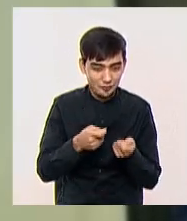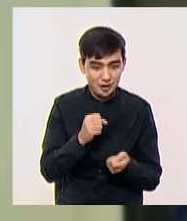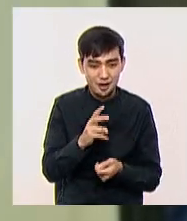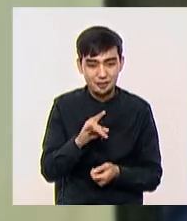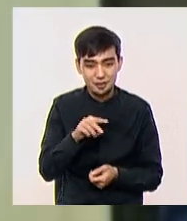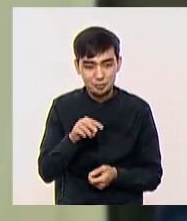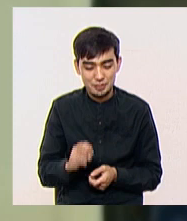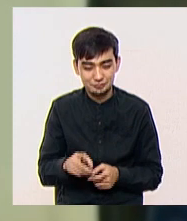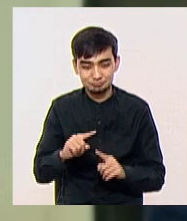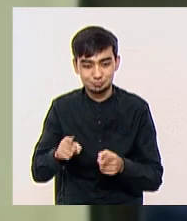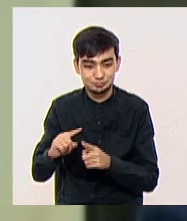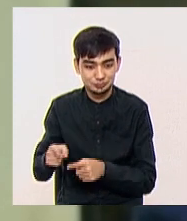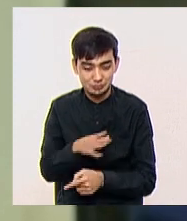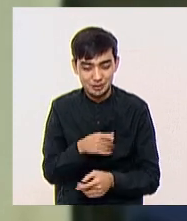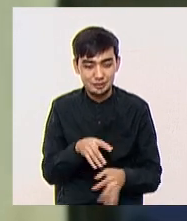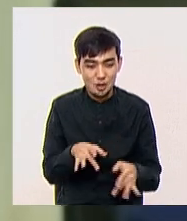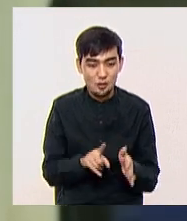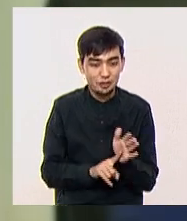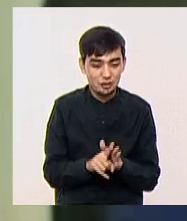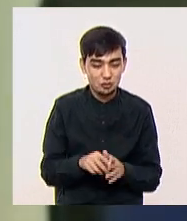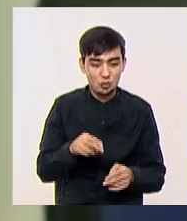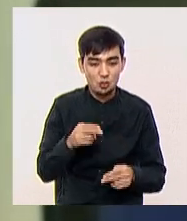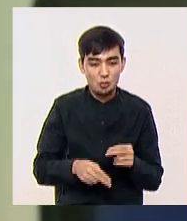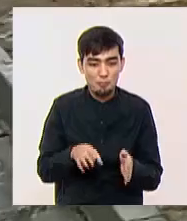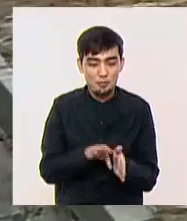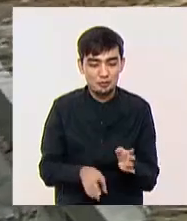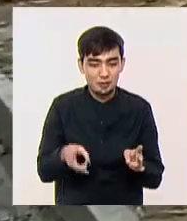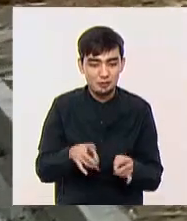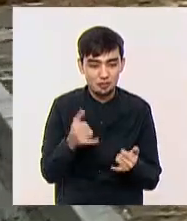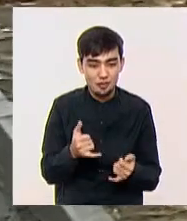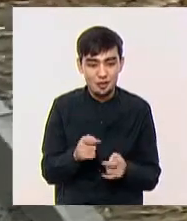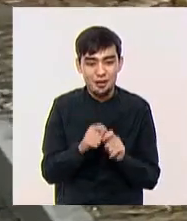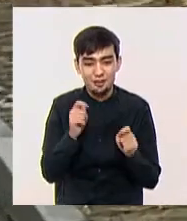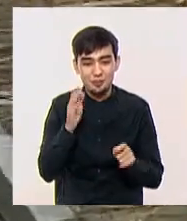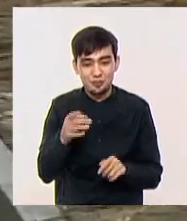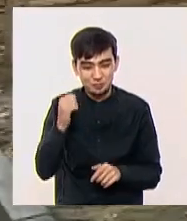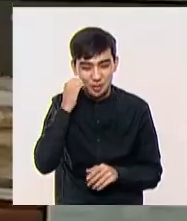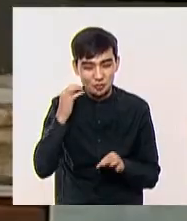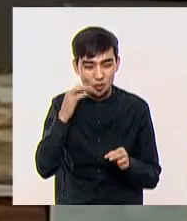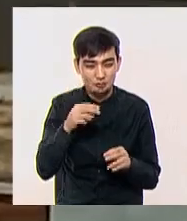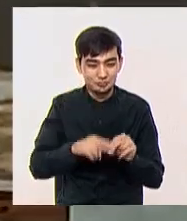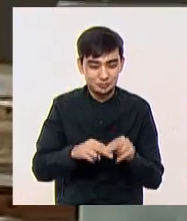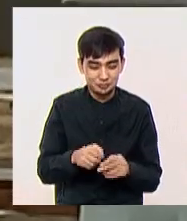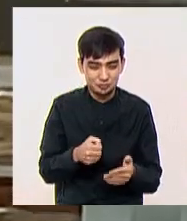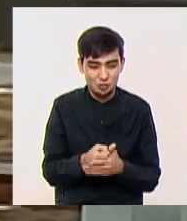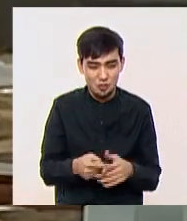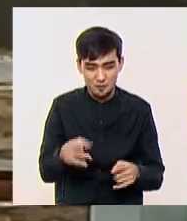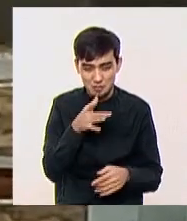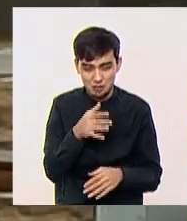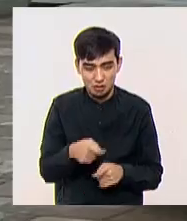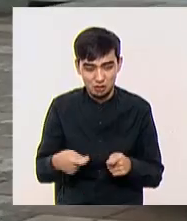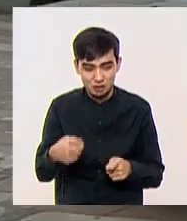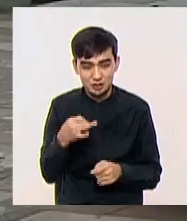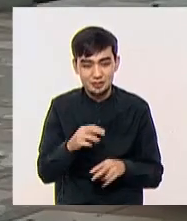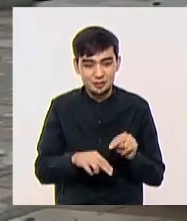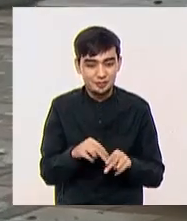Рысқалиев күдікке ілінгеннен кейін басталған іс аяқсыз қалғандай. Бүгін ашылады деген ескерткіштің құрылысы әлі жүріп жатыр. Ал